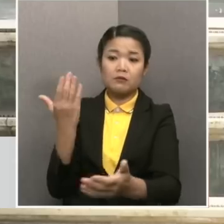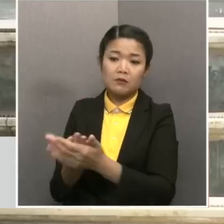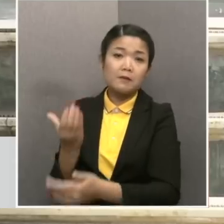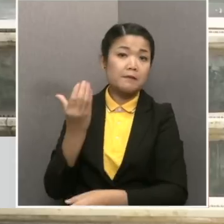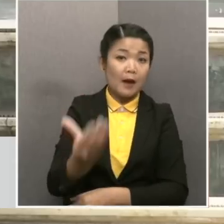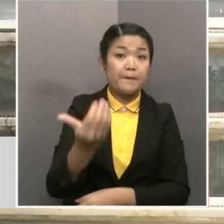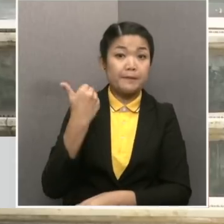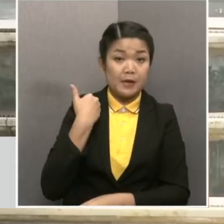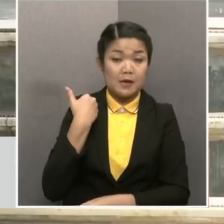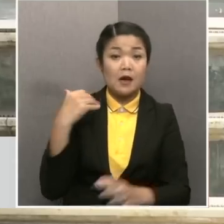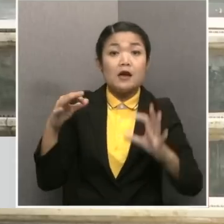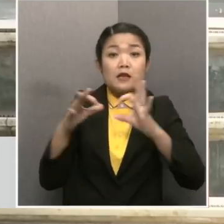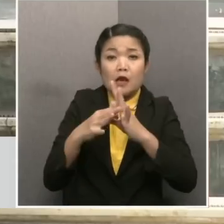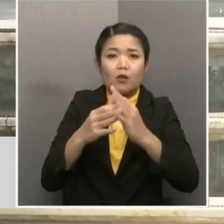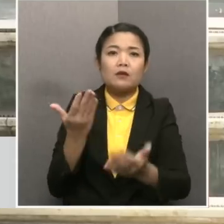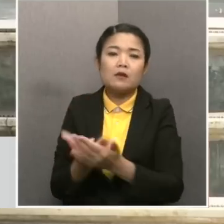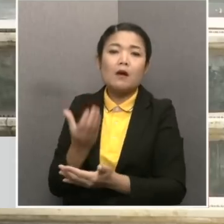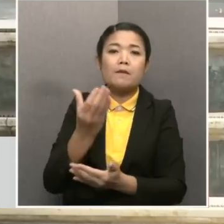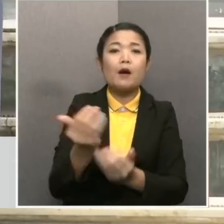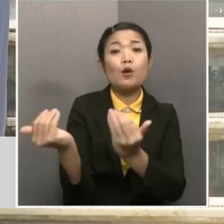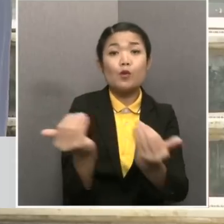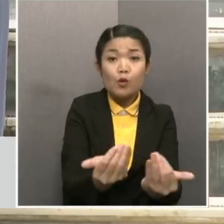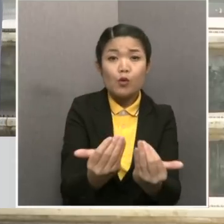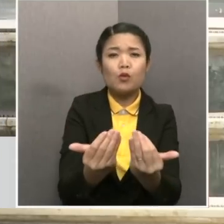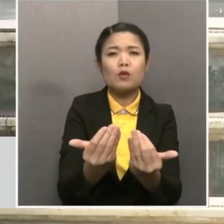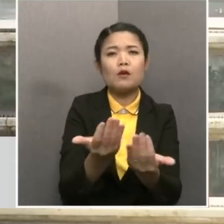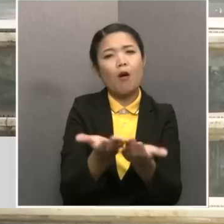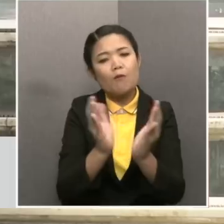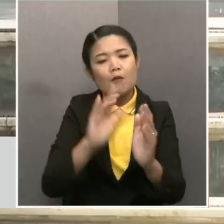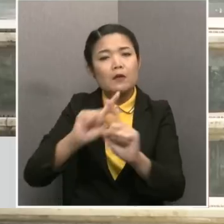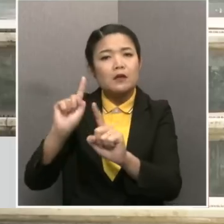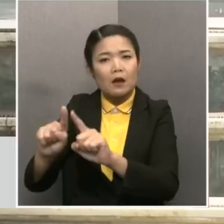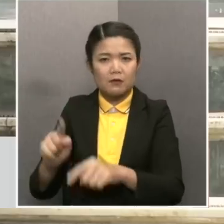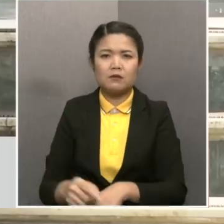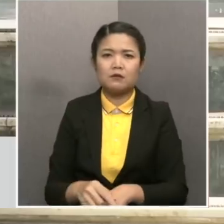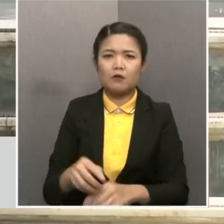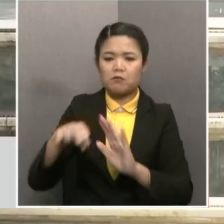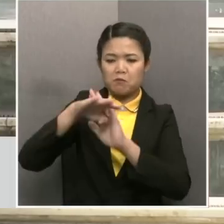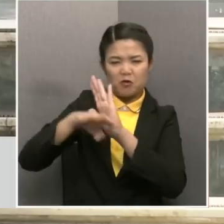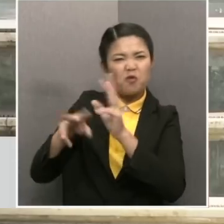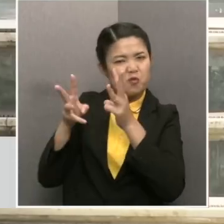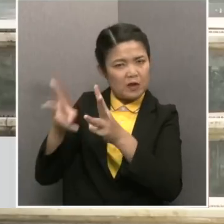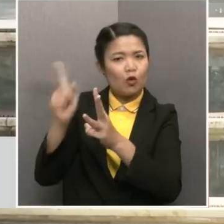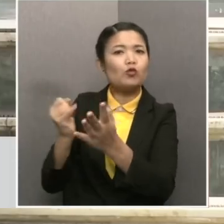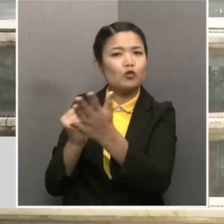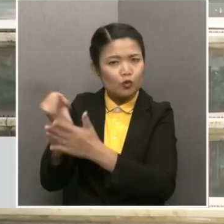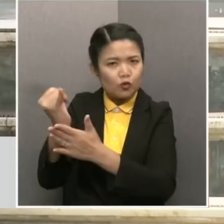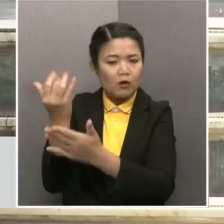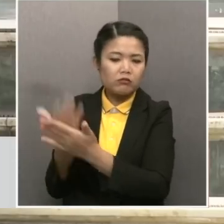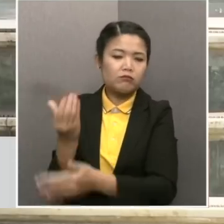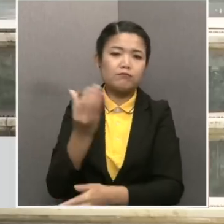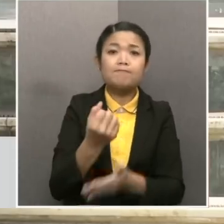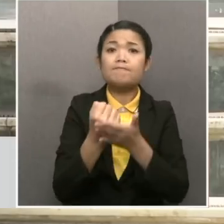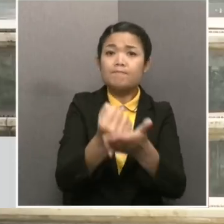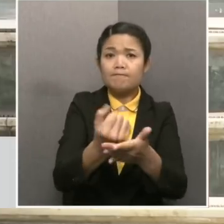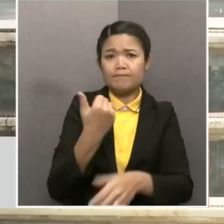นเรื่องของบุตรธิดาด้วยจะได้ตลอดชีวิตเลยนะครับเพราะฉะนั้นต้องทำให้ถูกต้องก่อนที่นำศพกลับมาก็ขอ